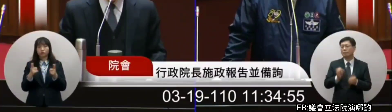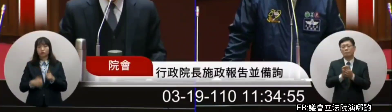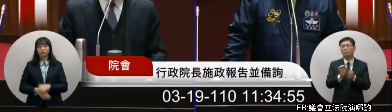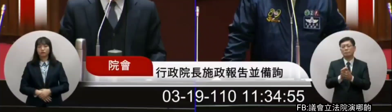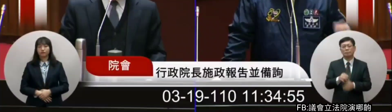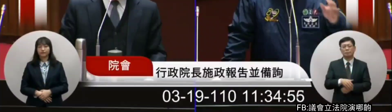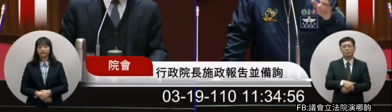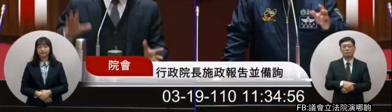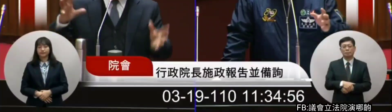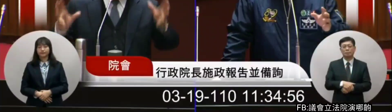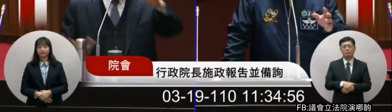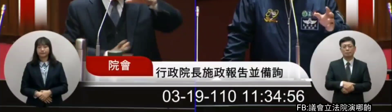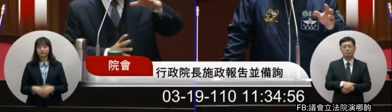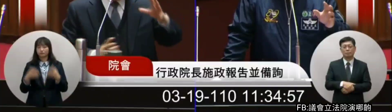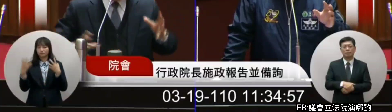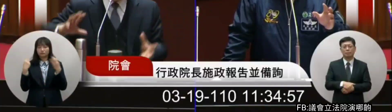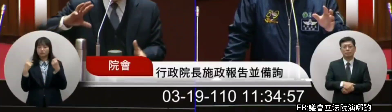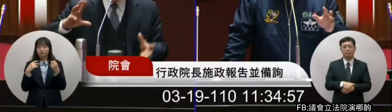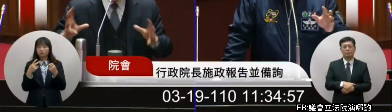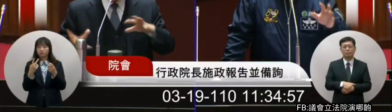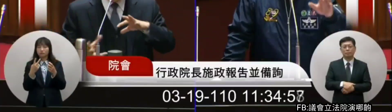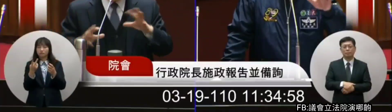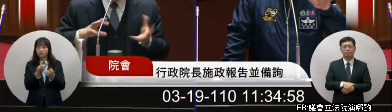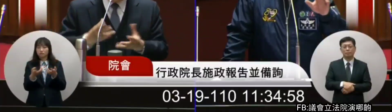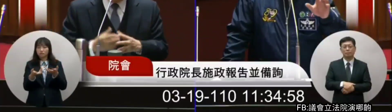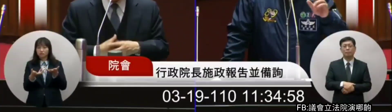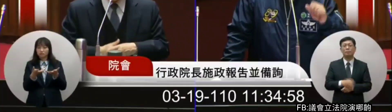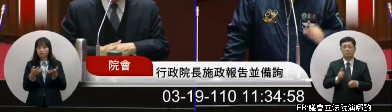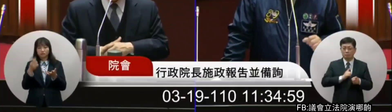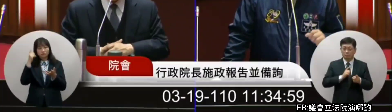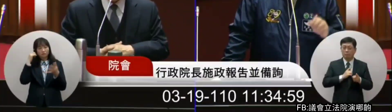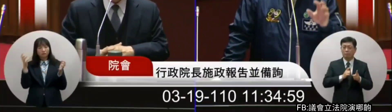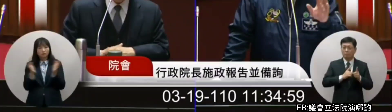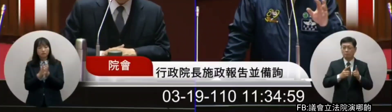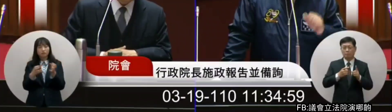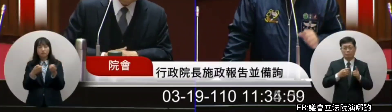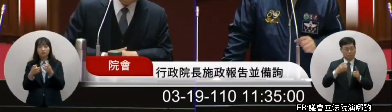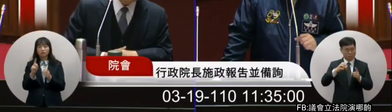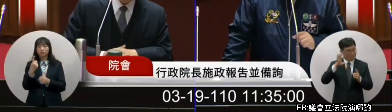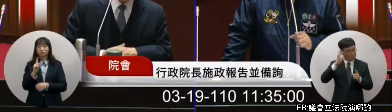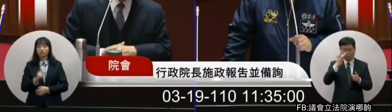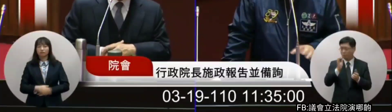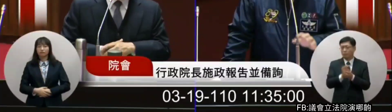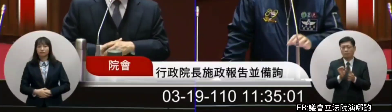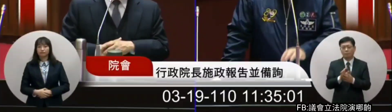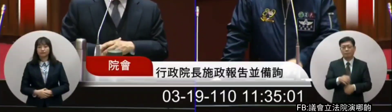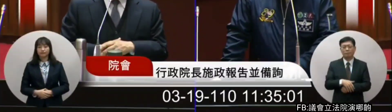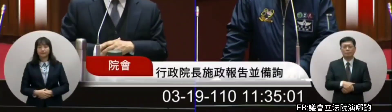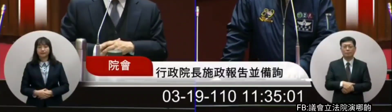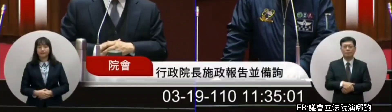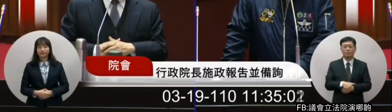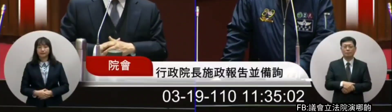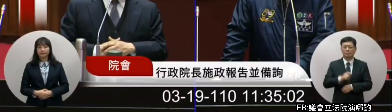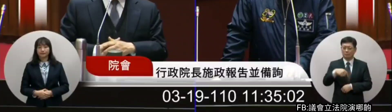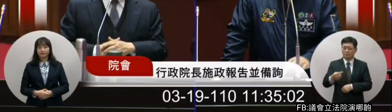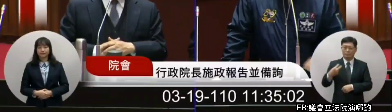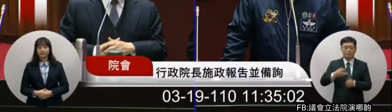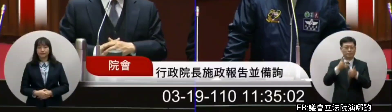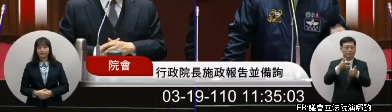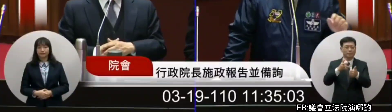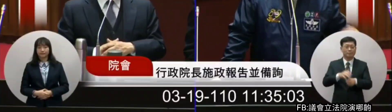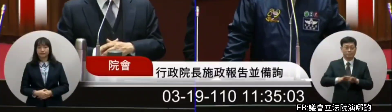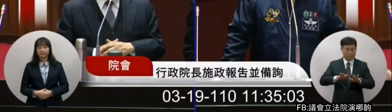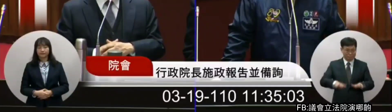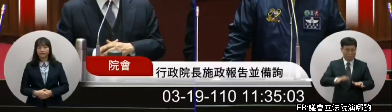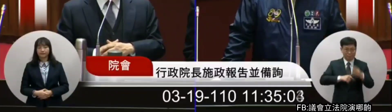系， 我不晓得你两个结论是要怎么弄在一起， 但是无所谓。来，再请教一下哈，